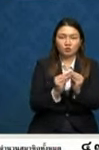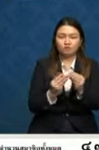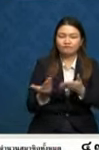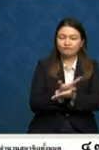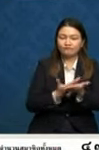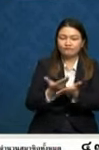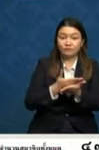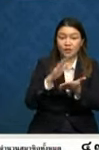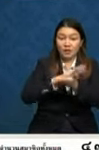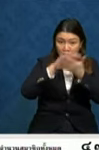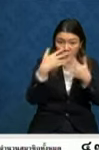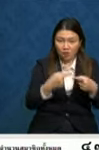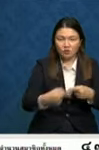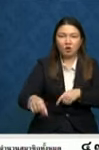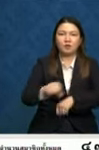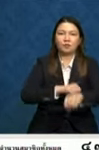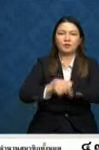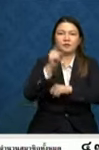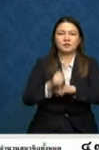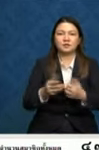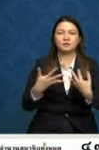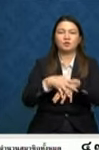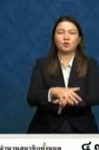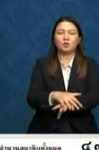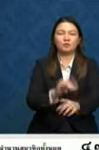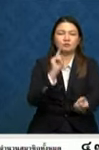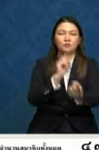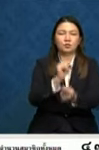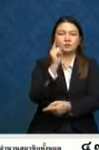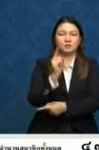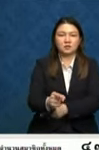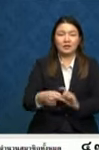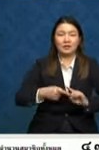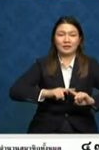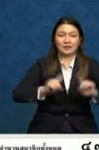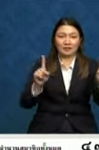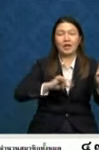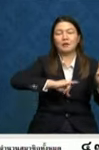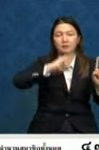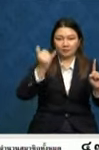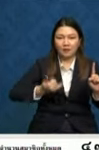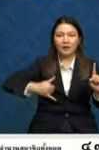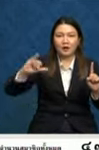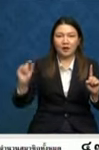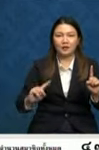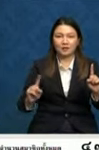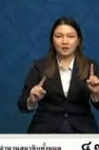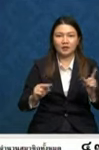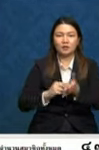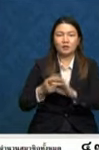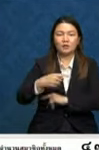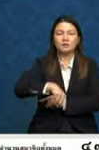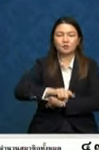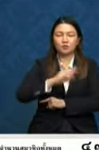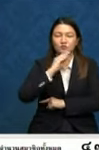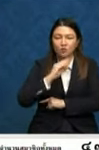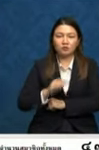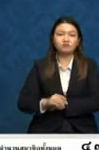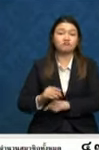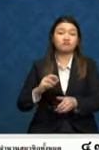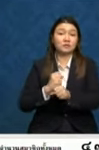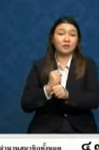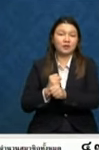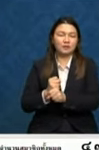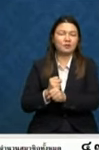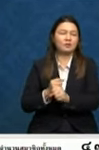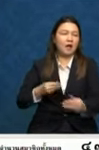งพื้นที่ในการปฏิบัติภารกิจร่วมกันยกเว้นภารกิจงานบางประเภทครับที่จะมีการมอบหมายภารกิจงานเป็นการจ